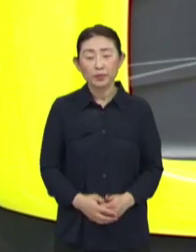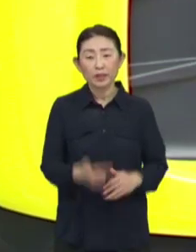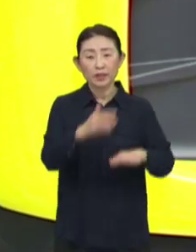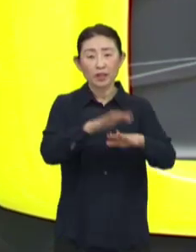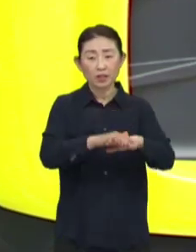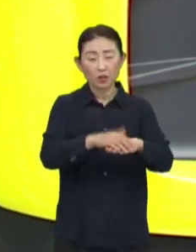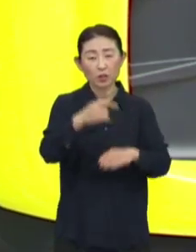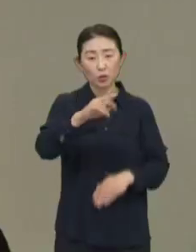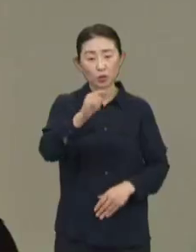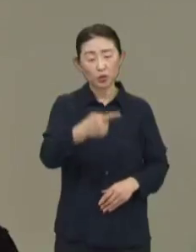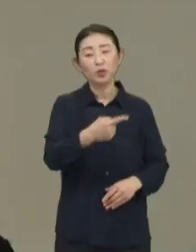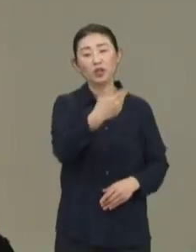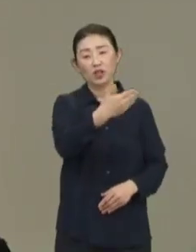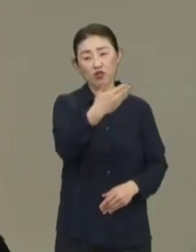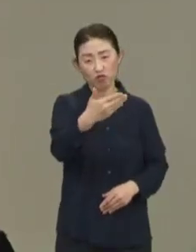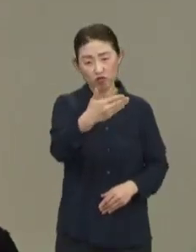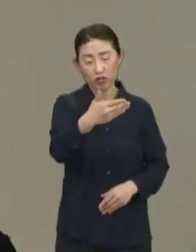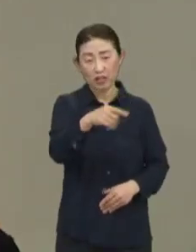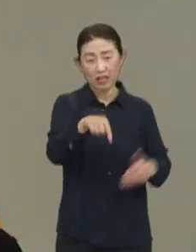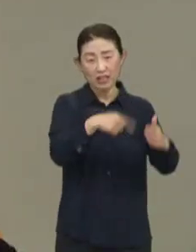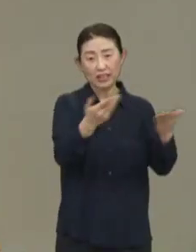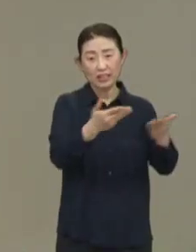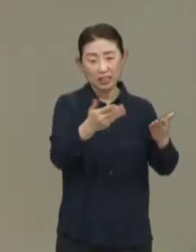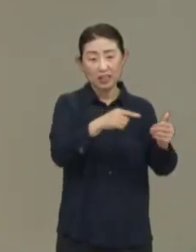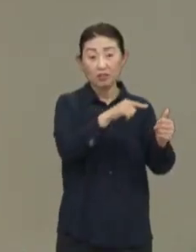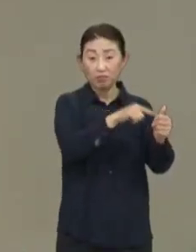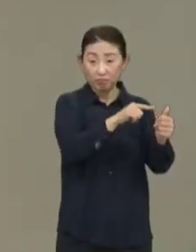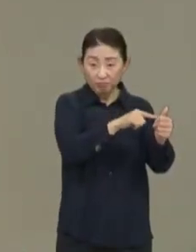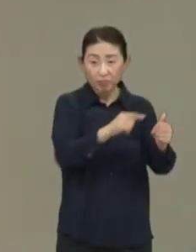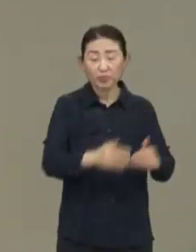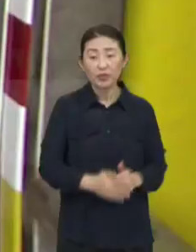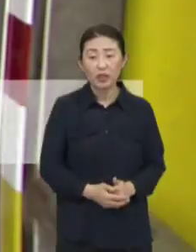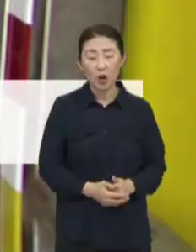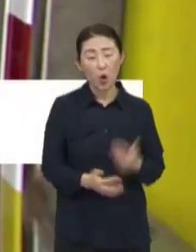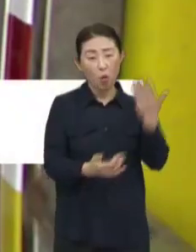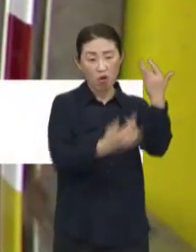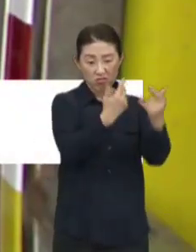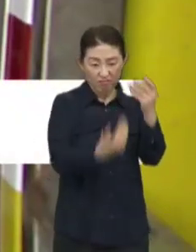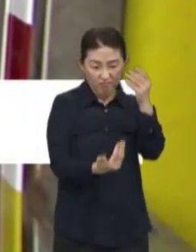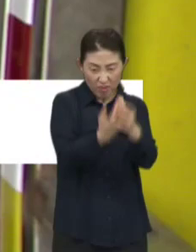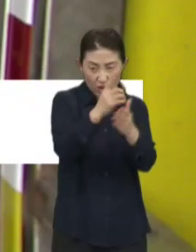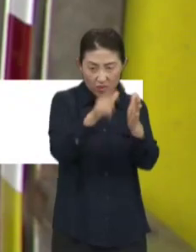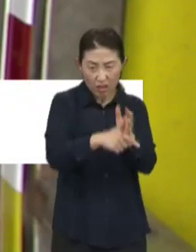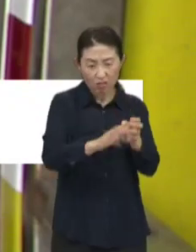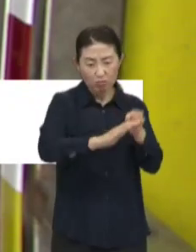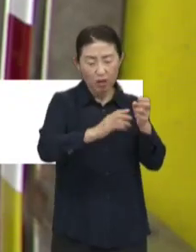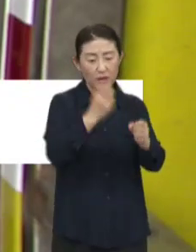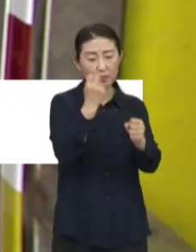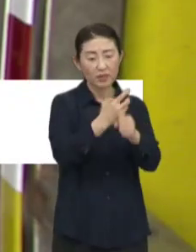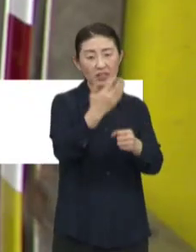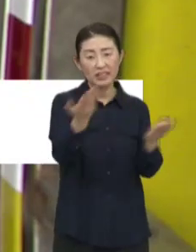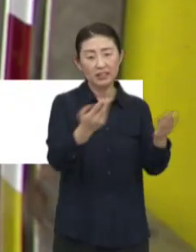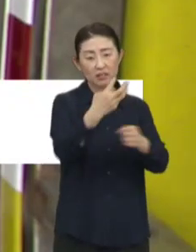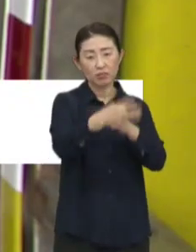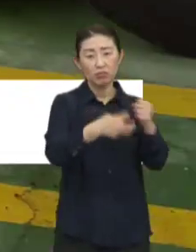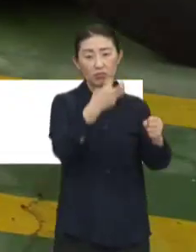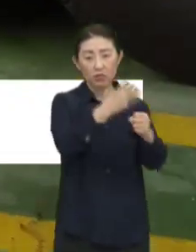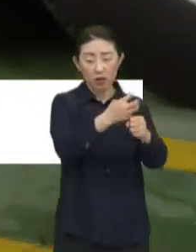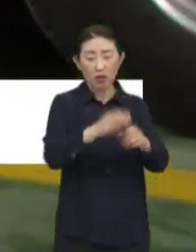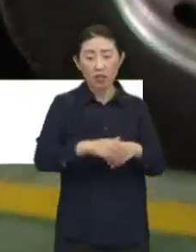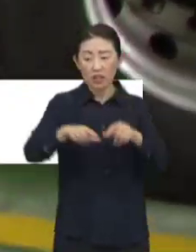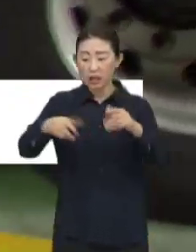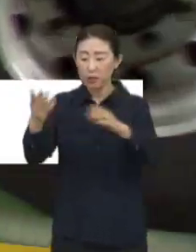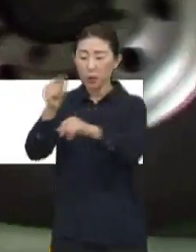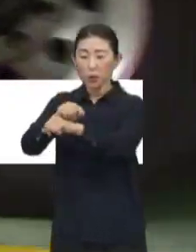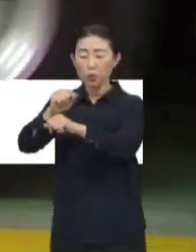대전 송촌 119 안전센터에서 근무하는 신철우 소방이 화재와 사고 현장을 누비며 30년째 일하고 있지만 일반